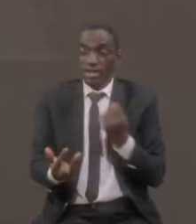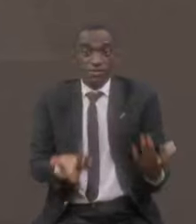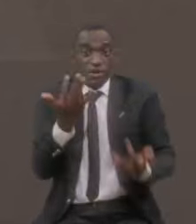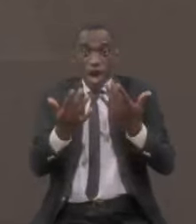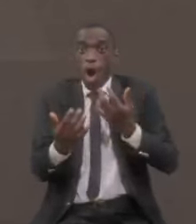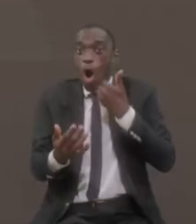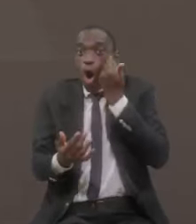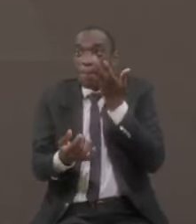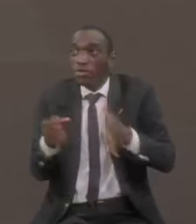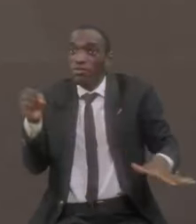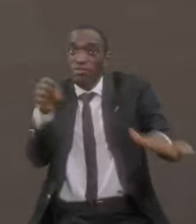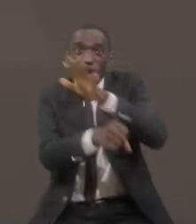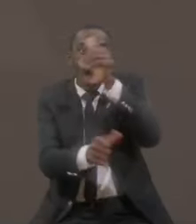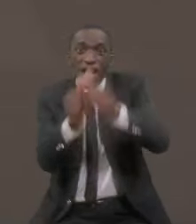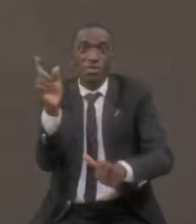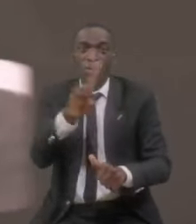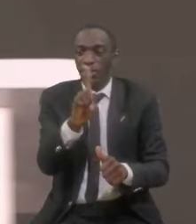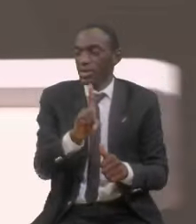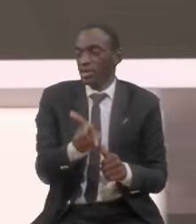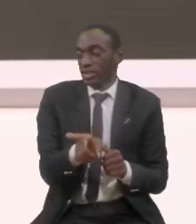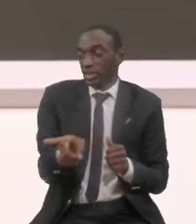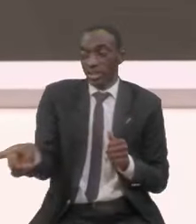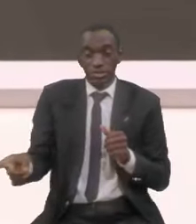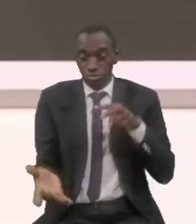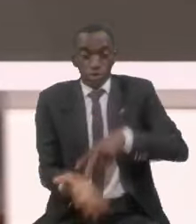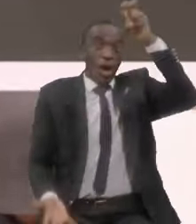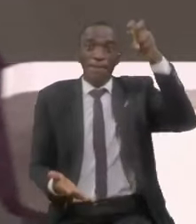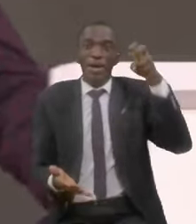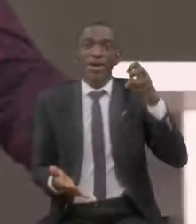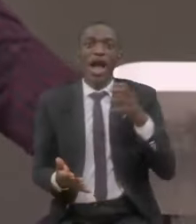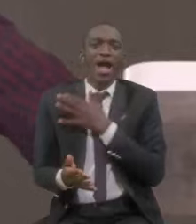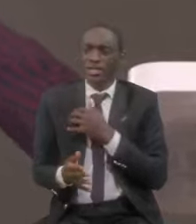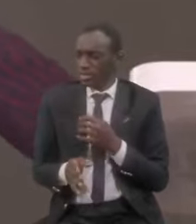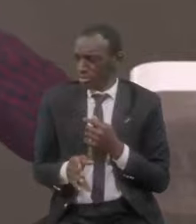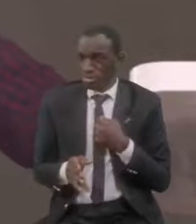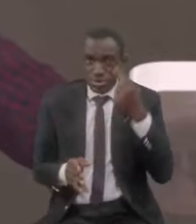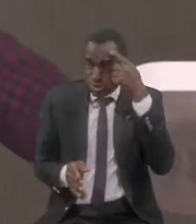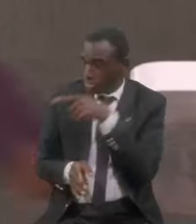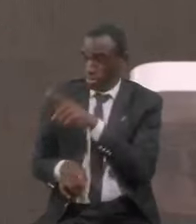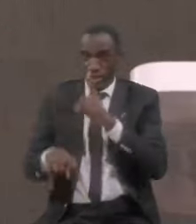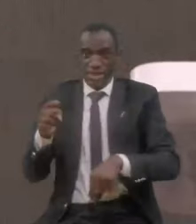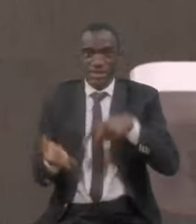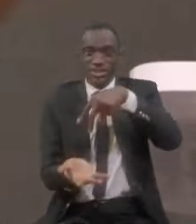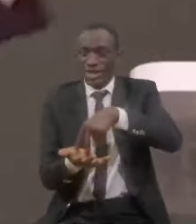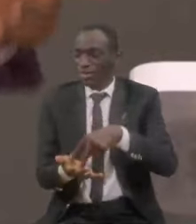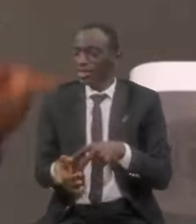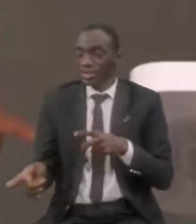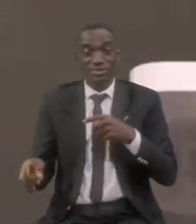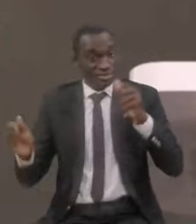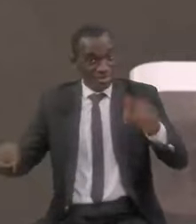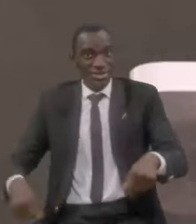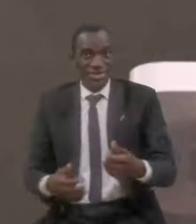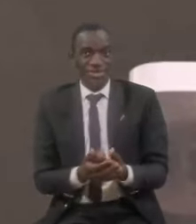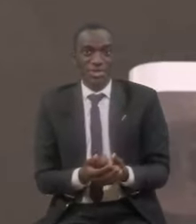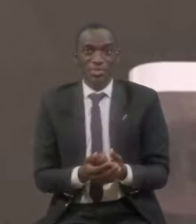est en train de tout brûler. Ouais, le monsieur, il a sauté. Ah, je croyais que tu ne pouvais pas te lever, donc tu peux.